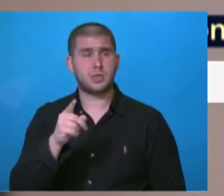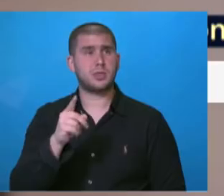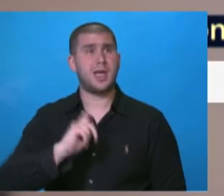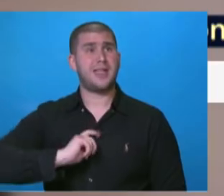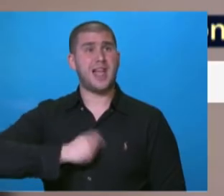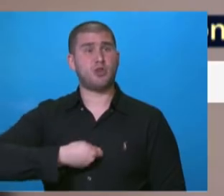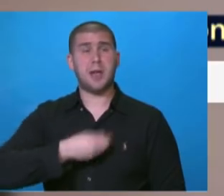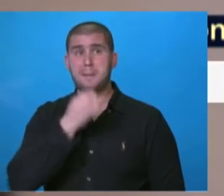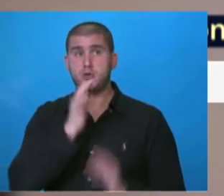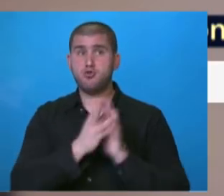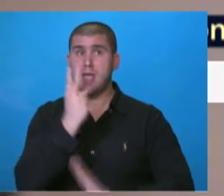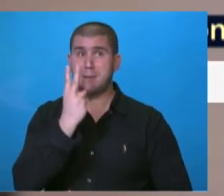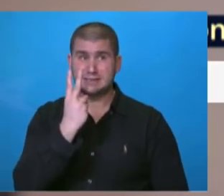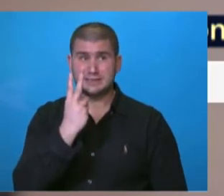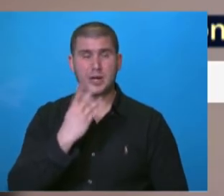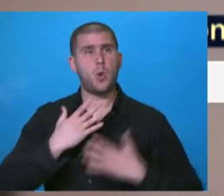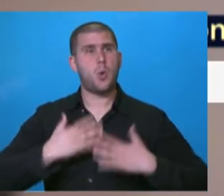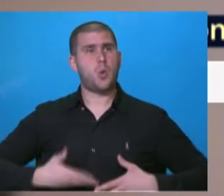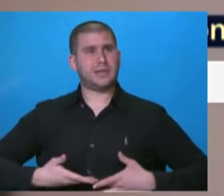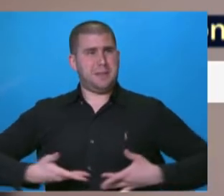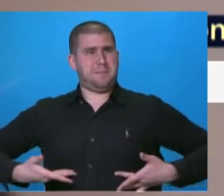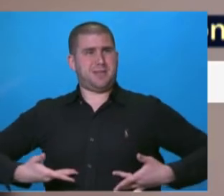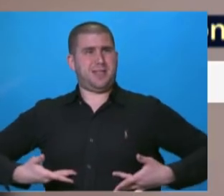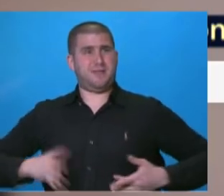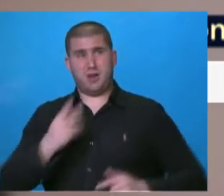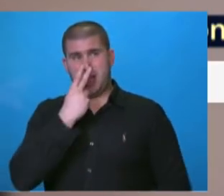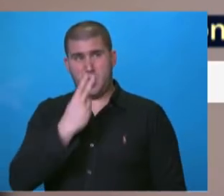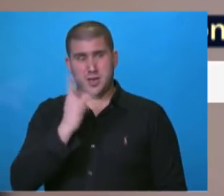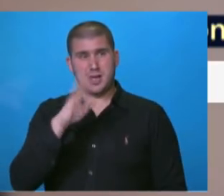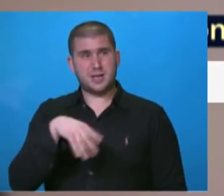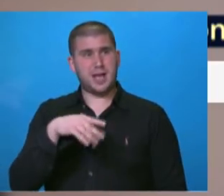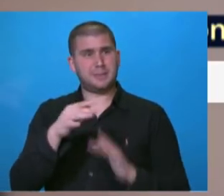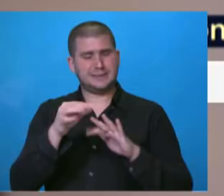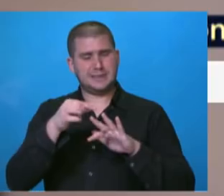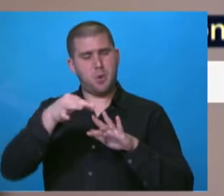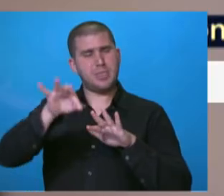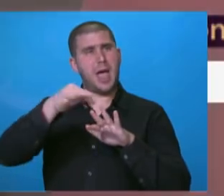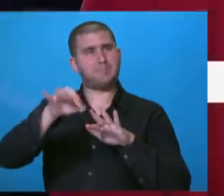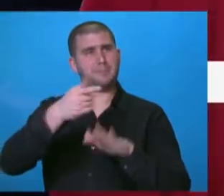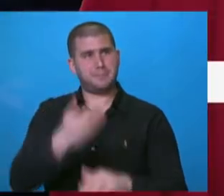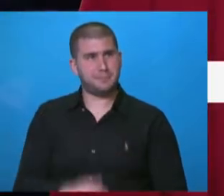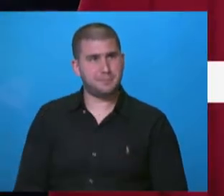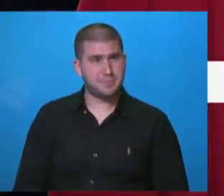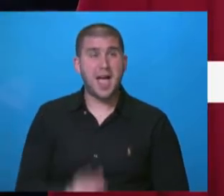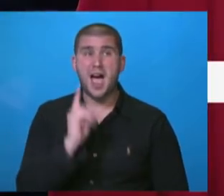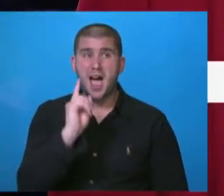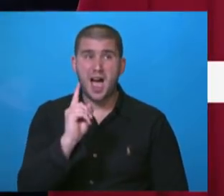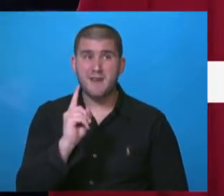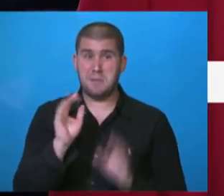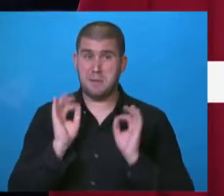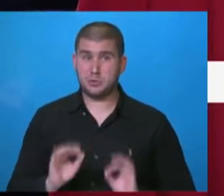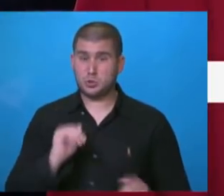12, הוא מופיע כאן בחולצת בטן, אפשר לראות מקרוב גם ציפורניים מעוצבות. אבל במציאות שבה